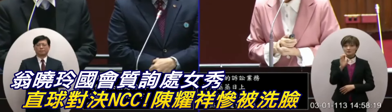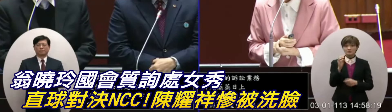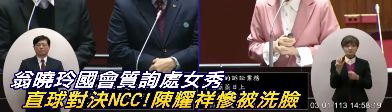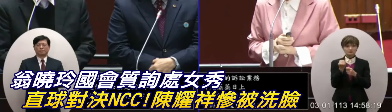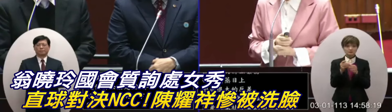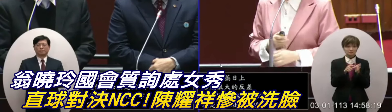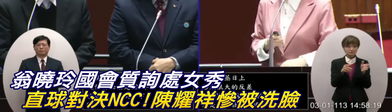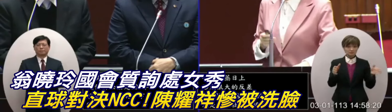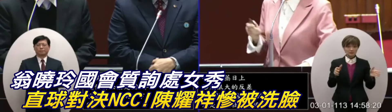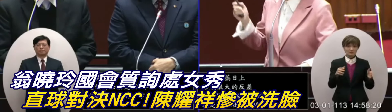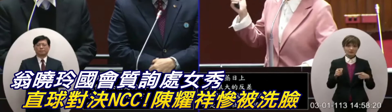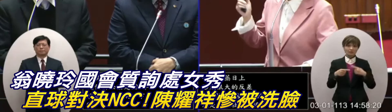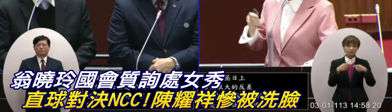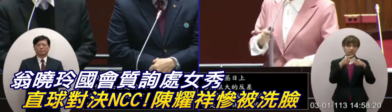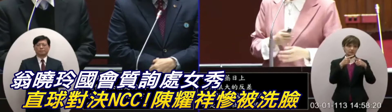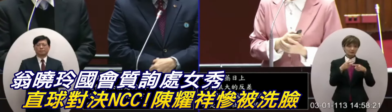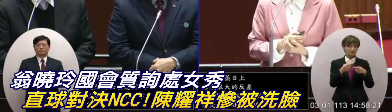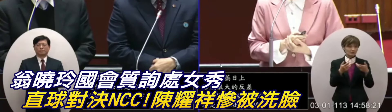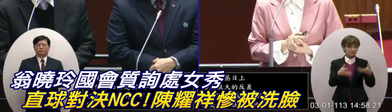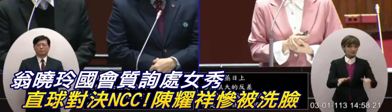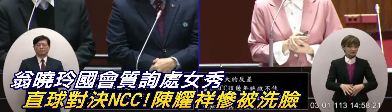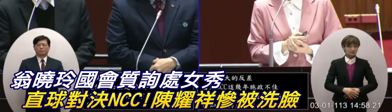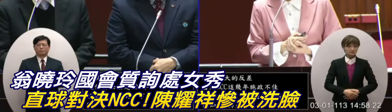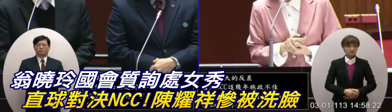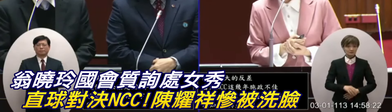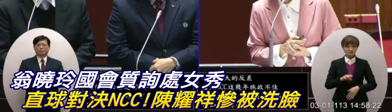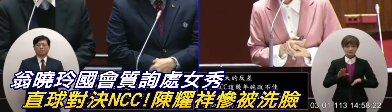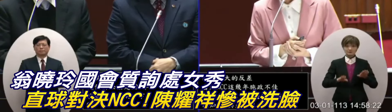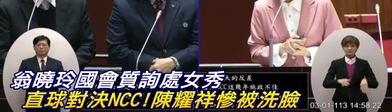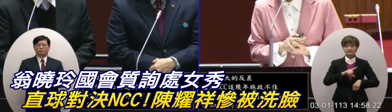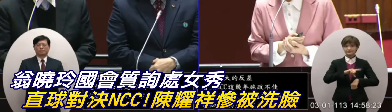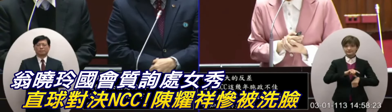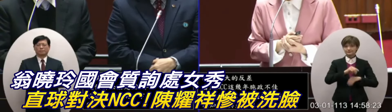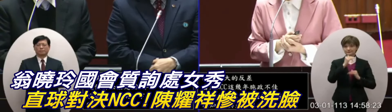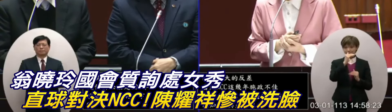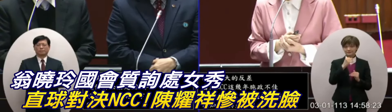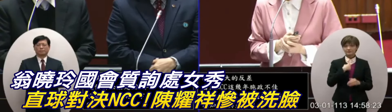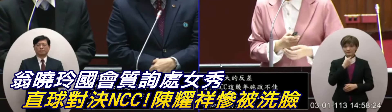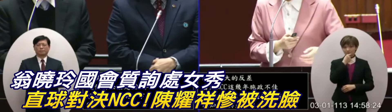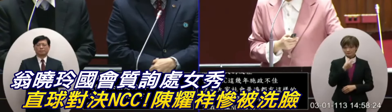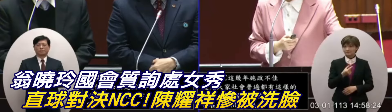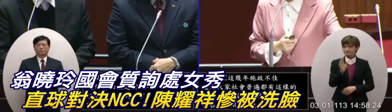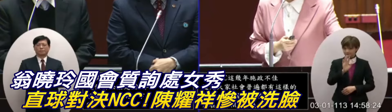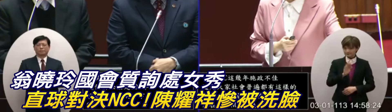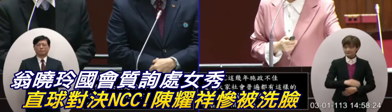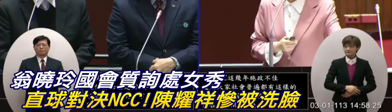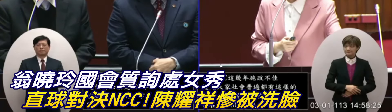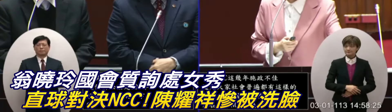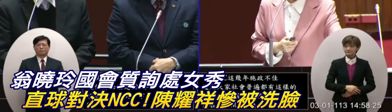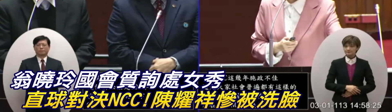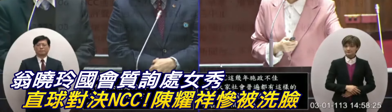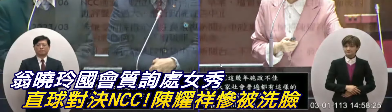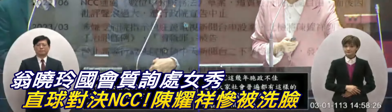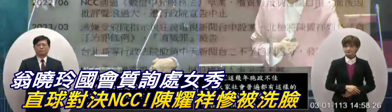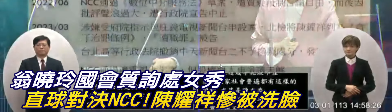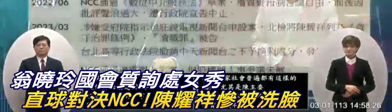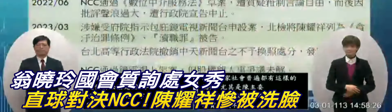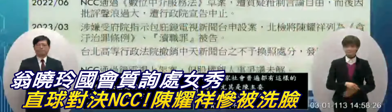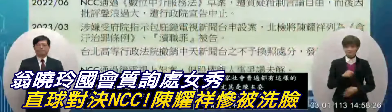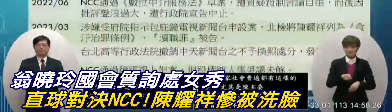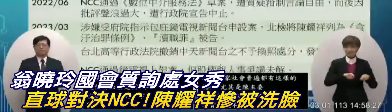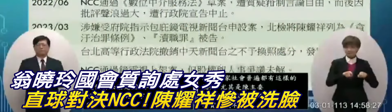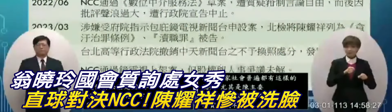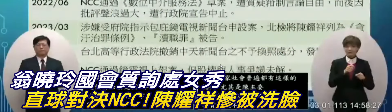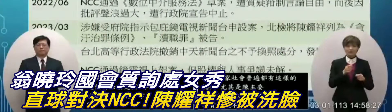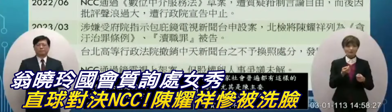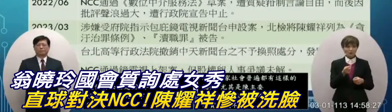不断那么我在这边的时间的关系我也不再赘述，那么我想这个几个案件都是众所瞩目的案